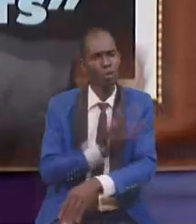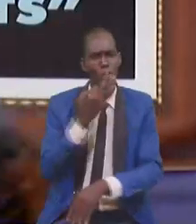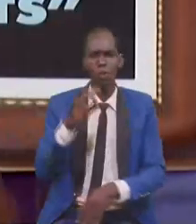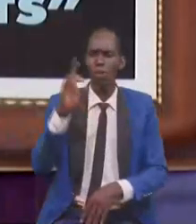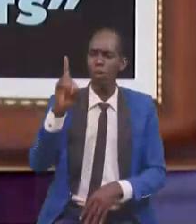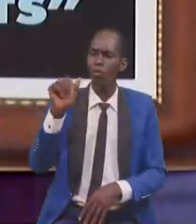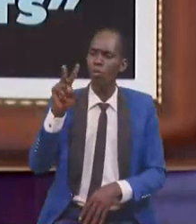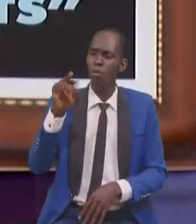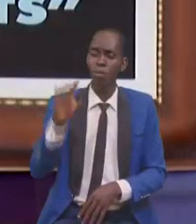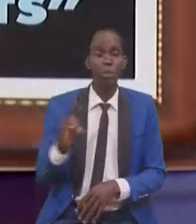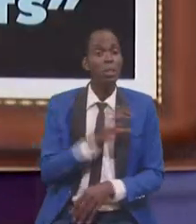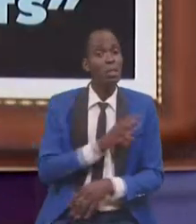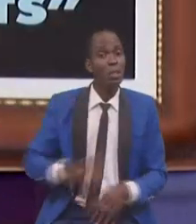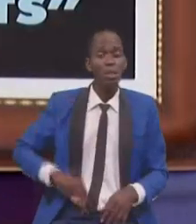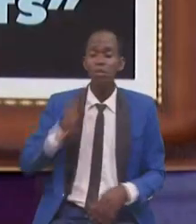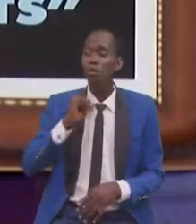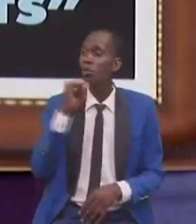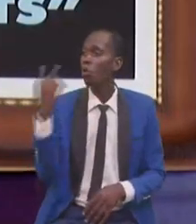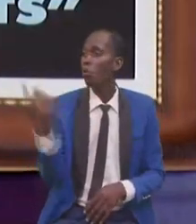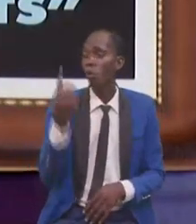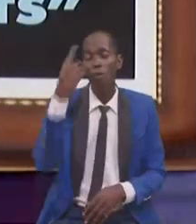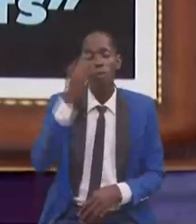il n'est pas seulement pour les Juifs.